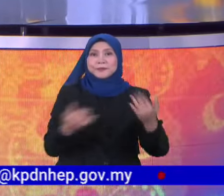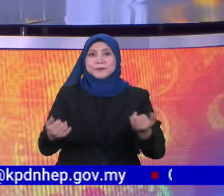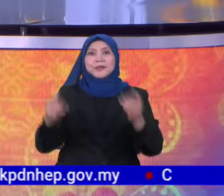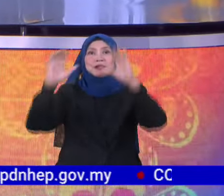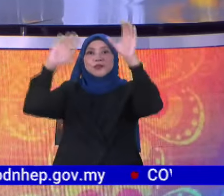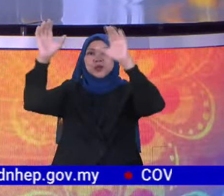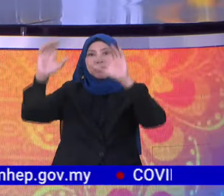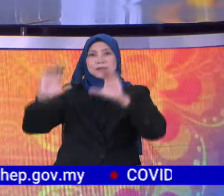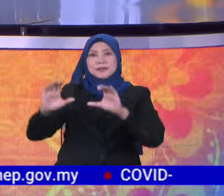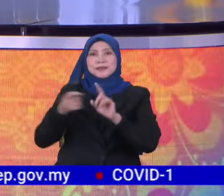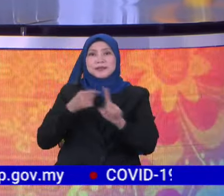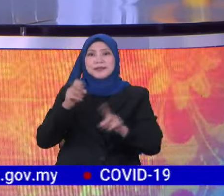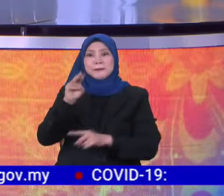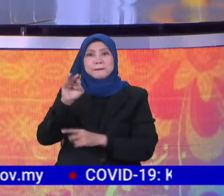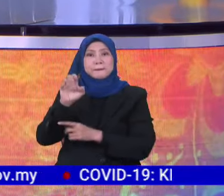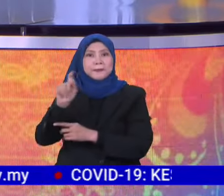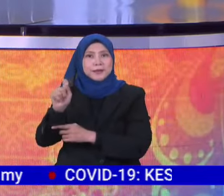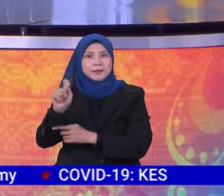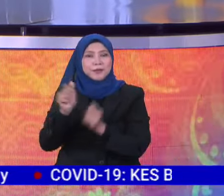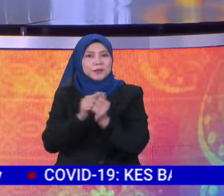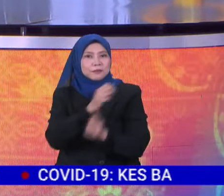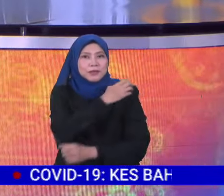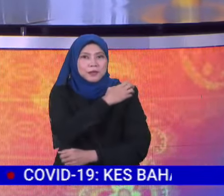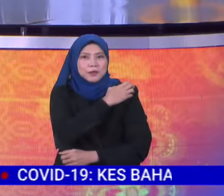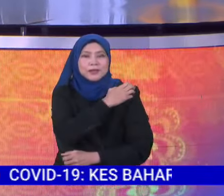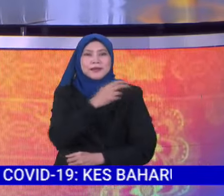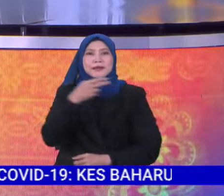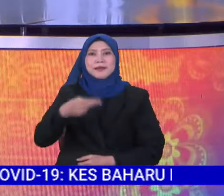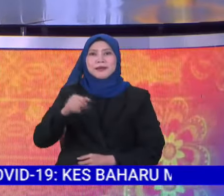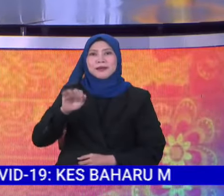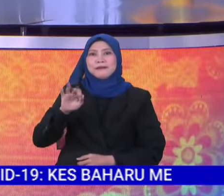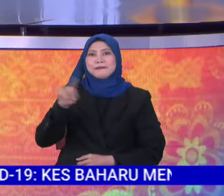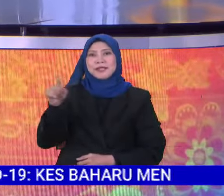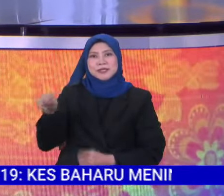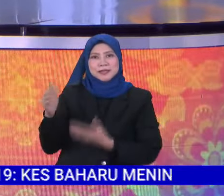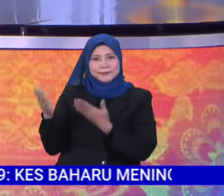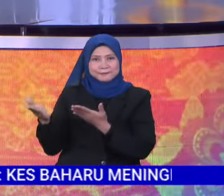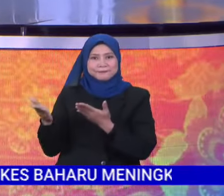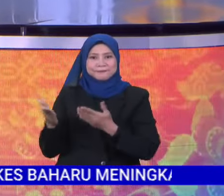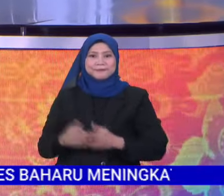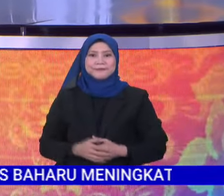laporan cuaca oleh menit Blaze bersama-sama pegawainya one Muksin